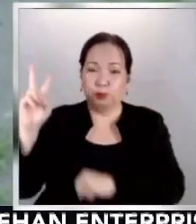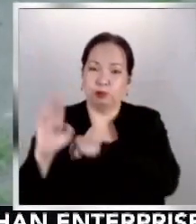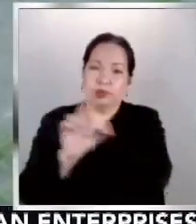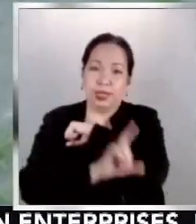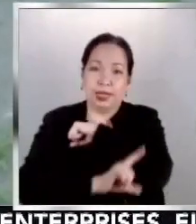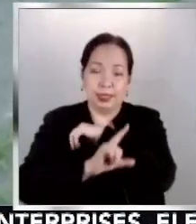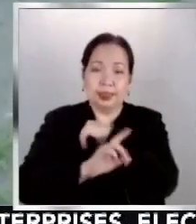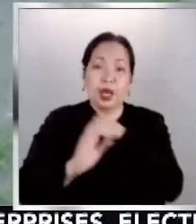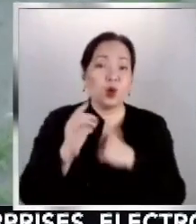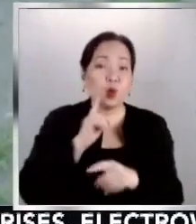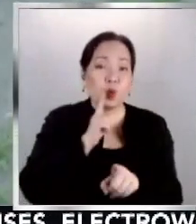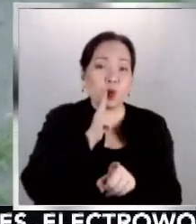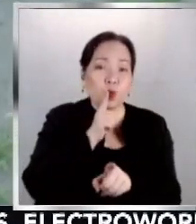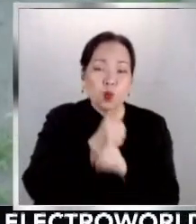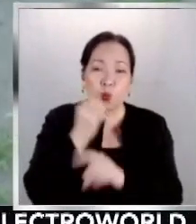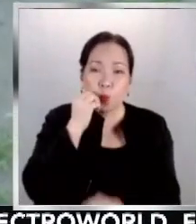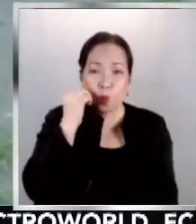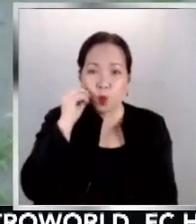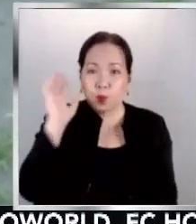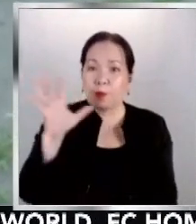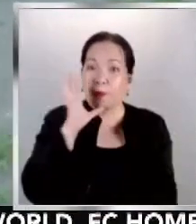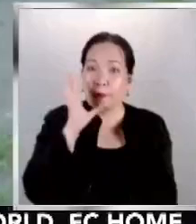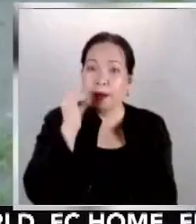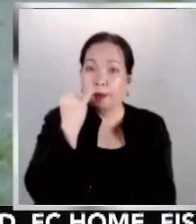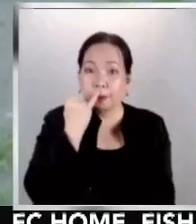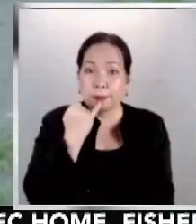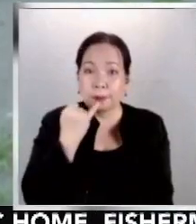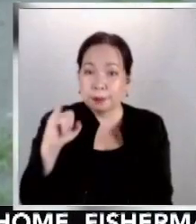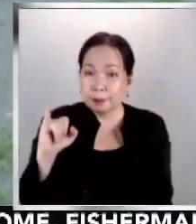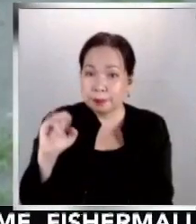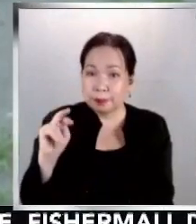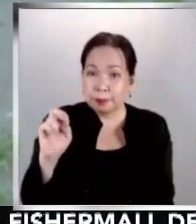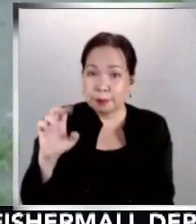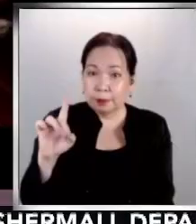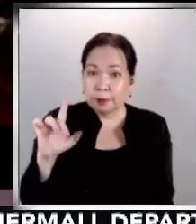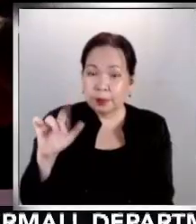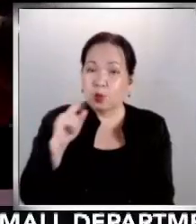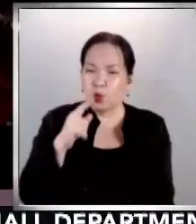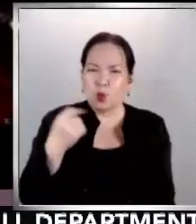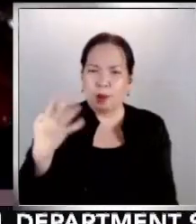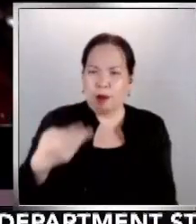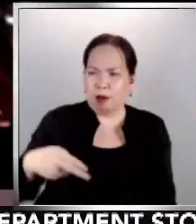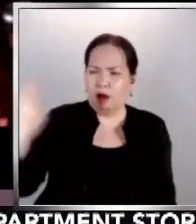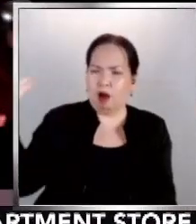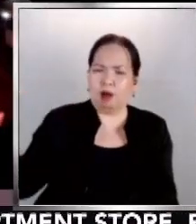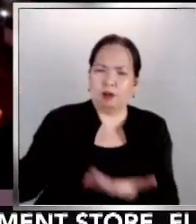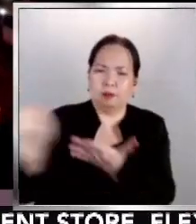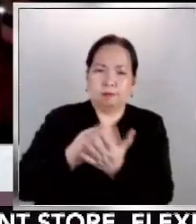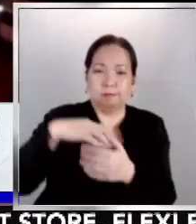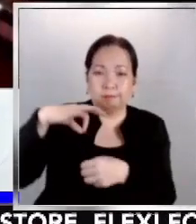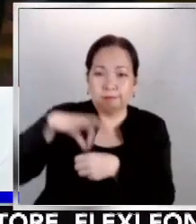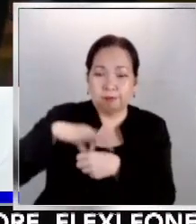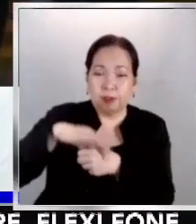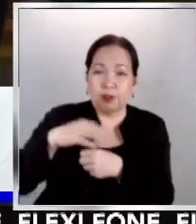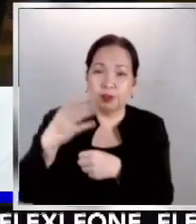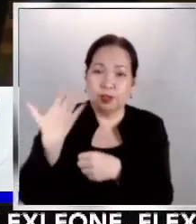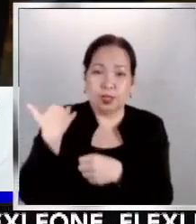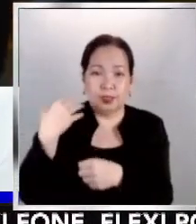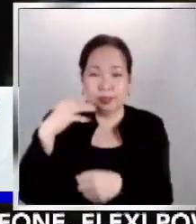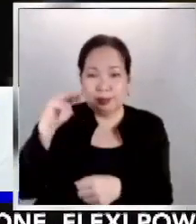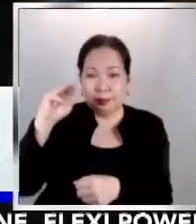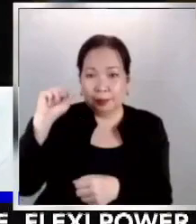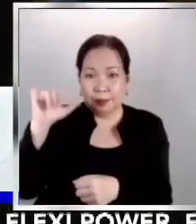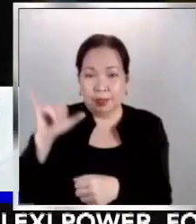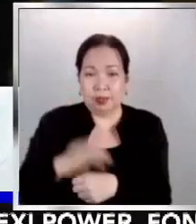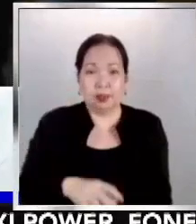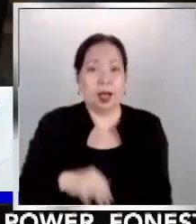Marcos, kung saan malaking boto ang kanya nakuha noong nakaraang eleksyon. Kagabi, pinangunahan ng Pangulo ang pagpapailaw sa San